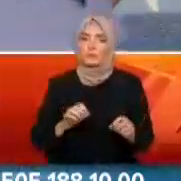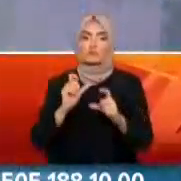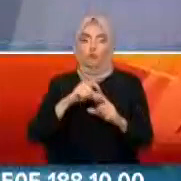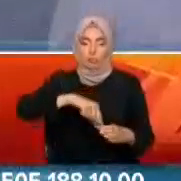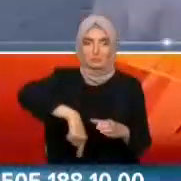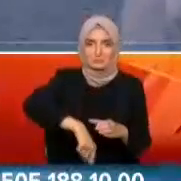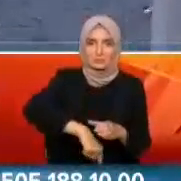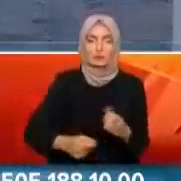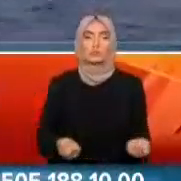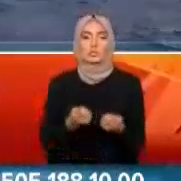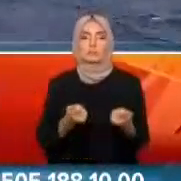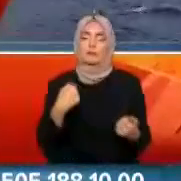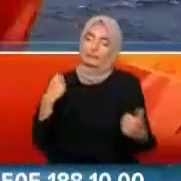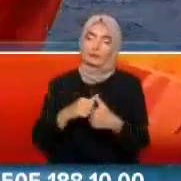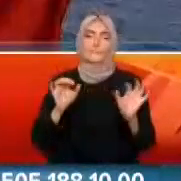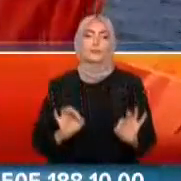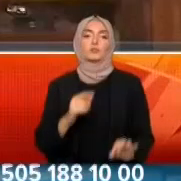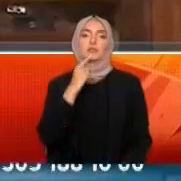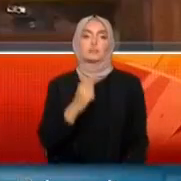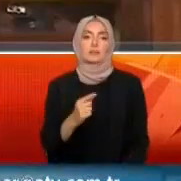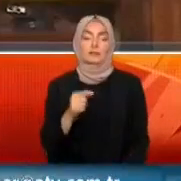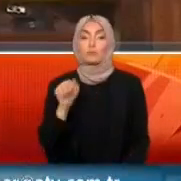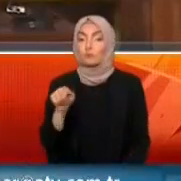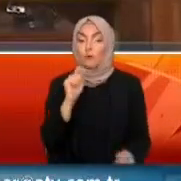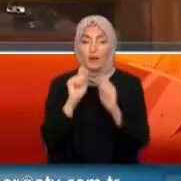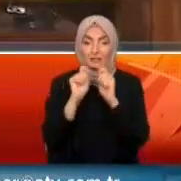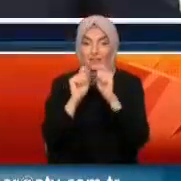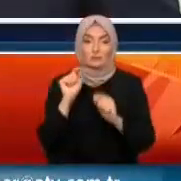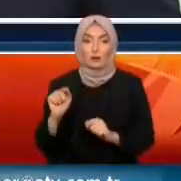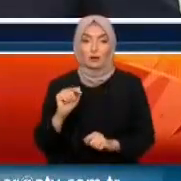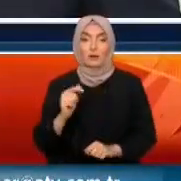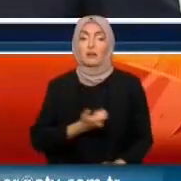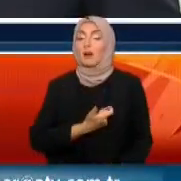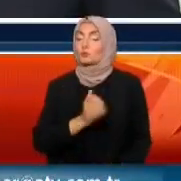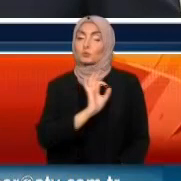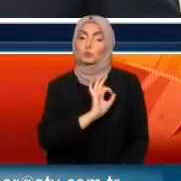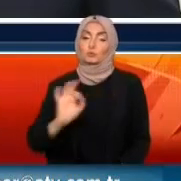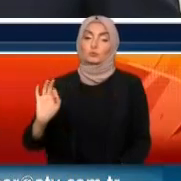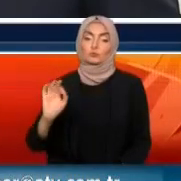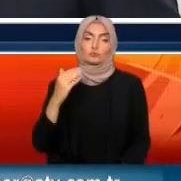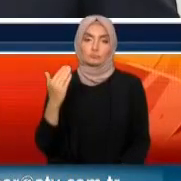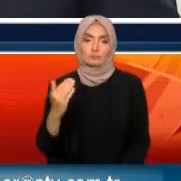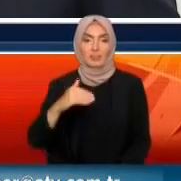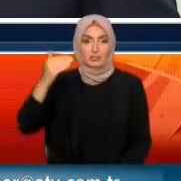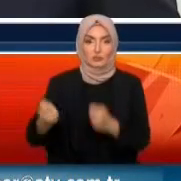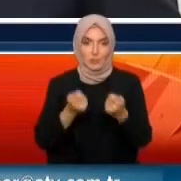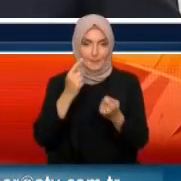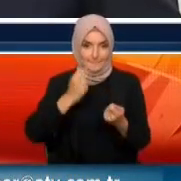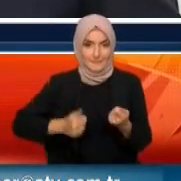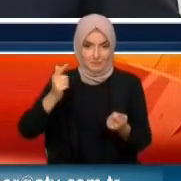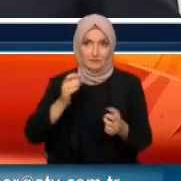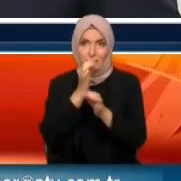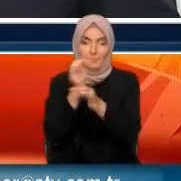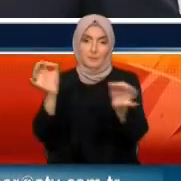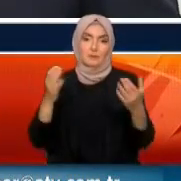bir açıklamayla anlaşmanın hukuksuz olduğunu tüm dünyaya ilan etti. Bunu yok hükmünde olduğunu sahada